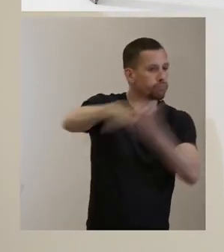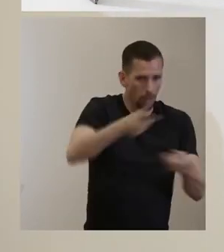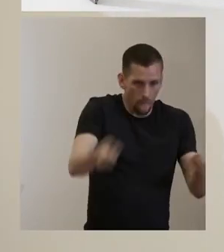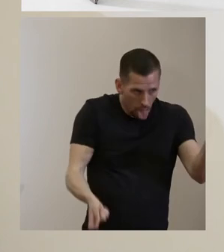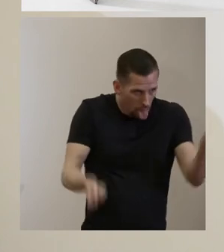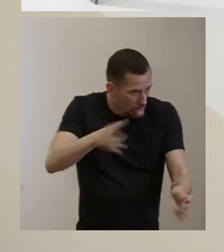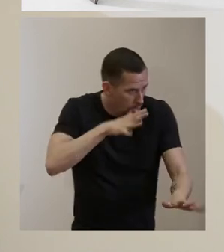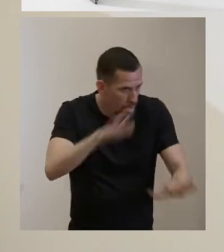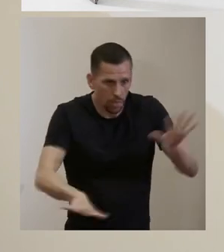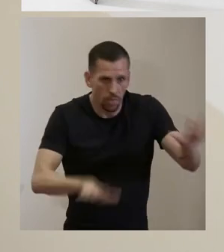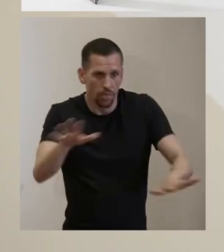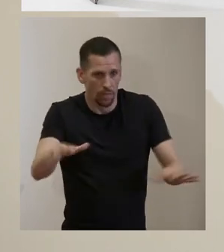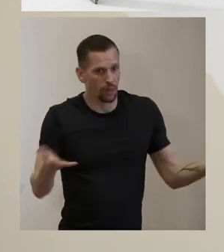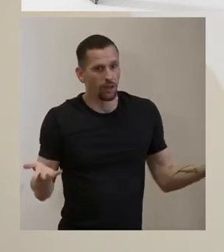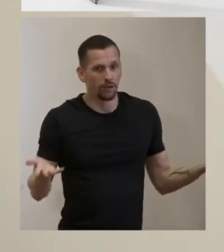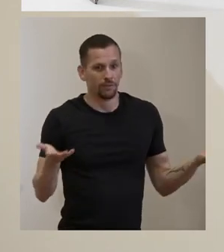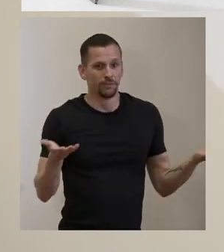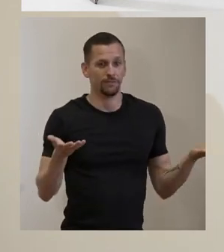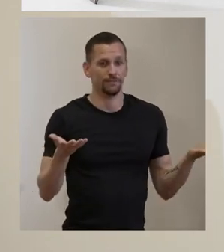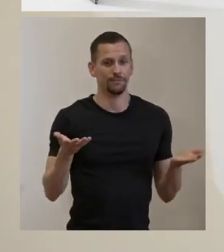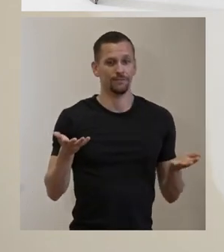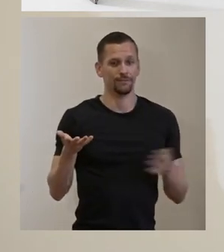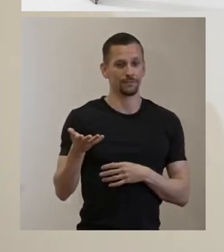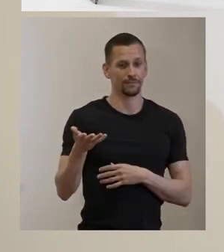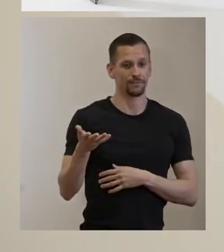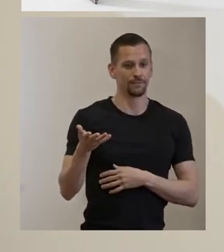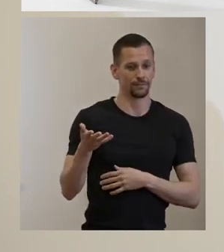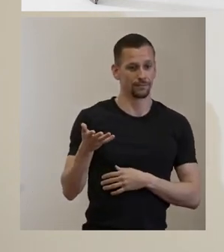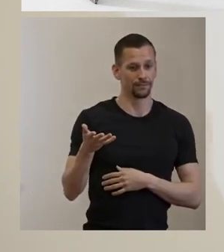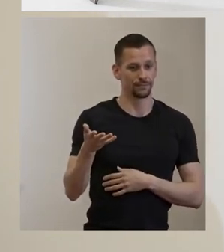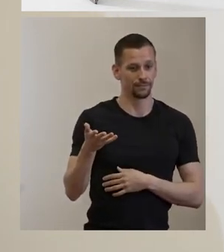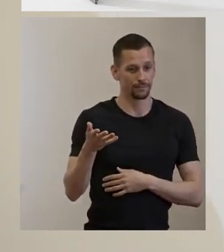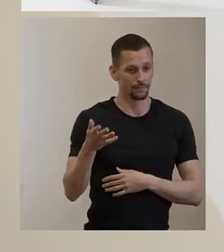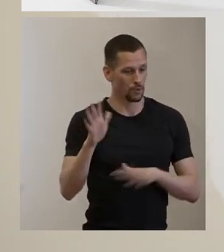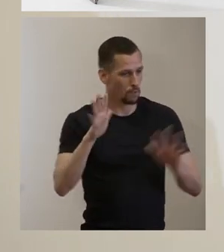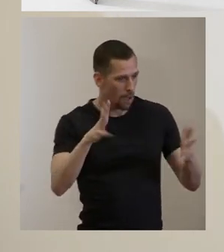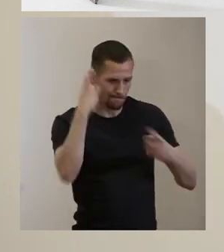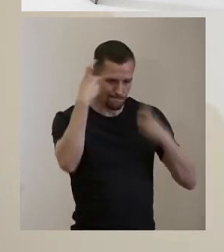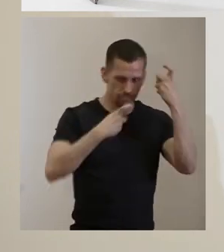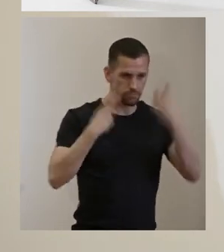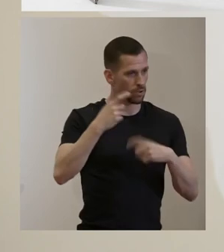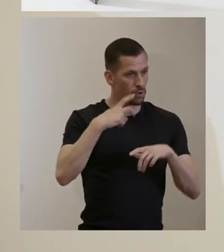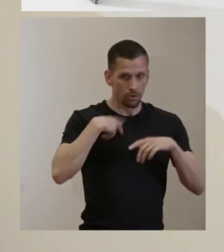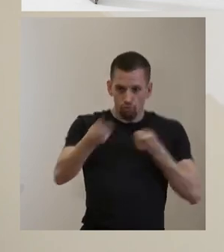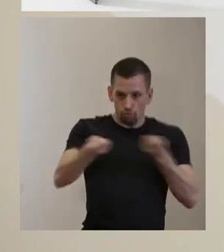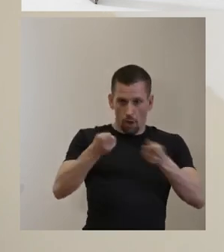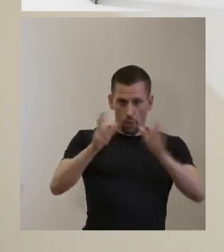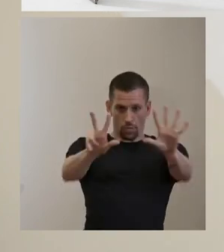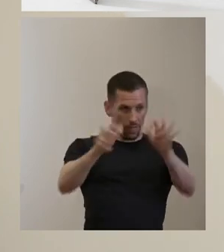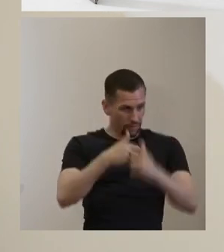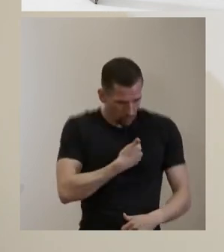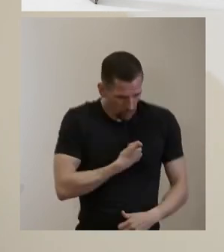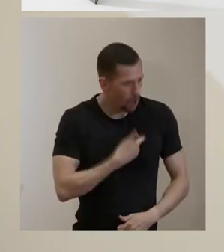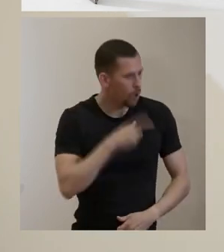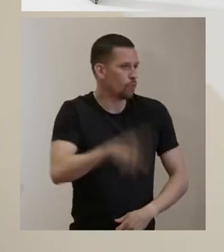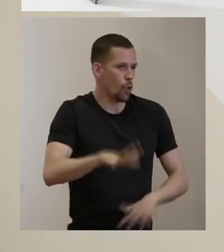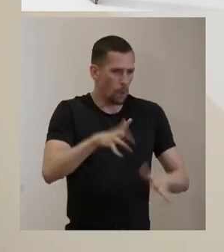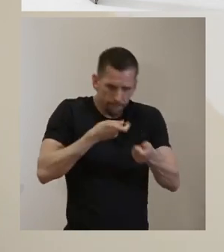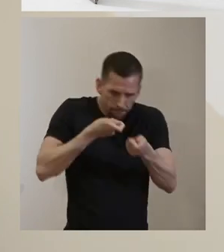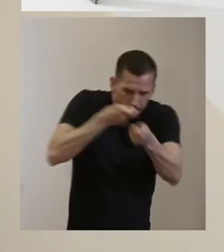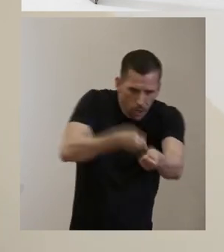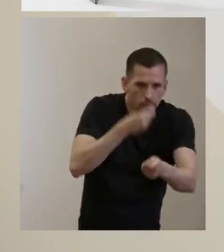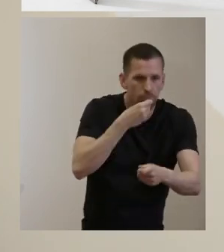autres. Comment faire? La douceur, ce qu'on appelait alors les cajoleries, était inefficace. Alors